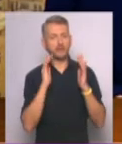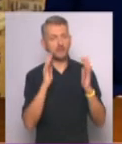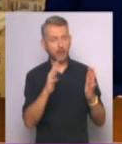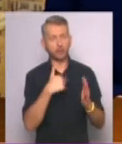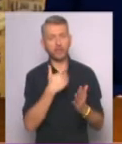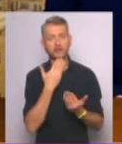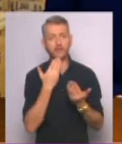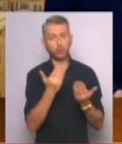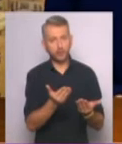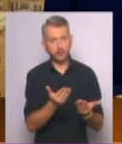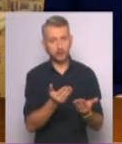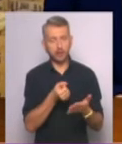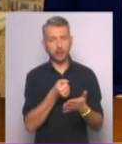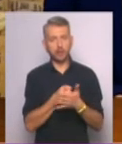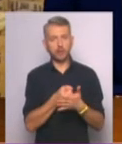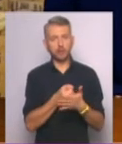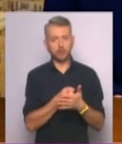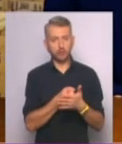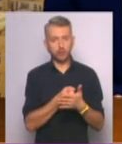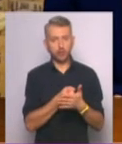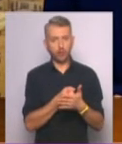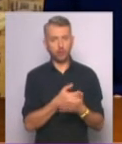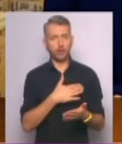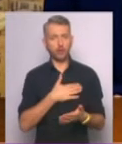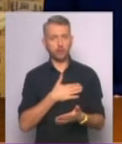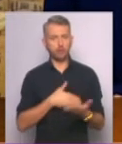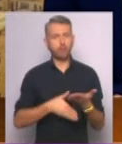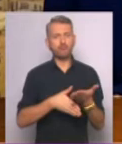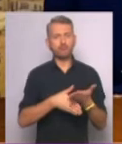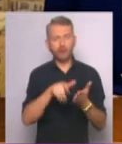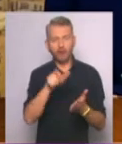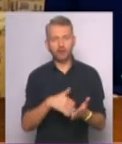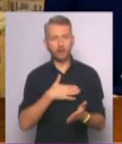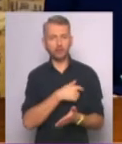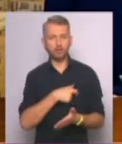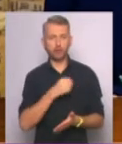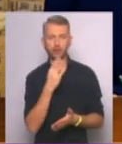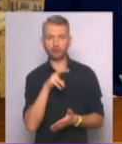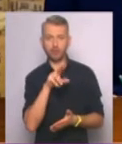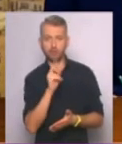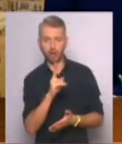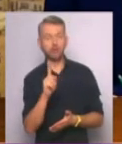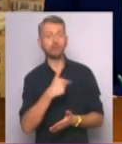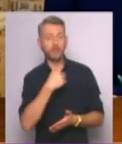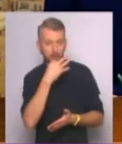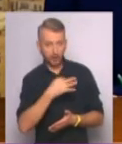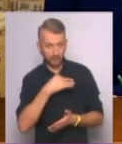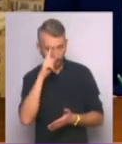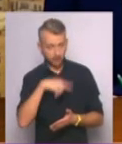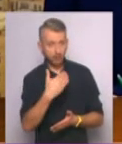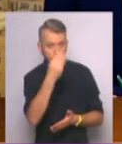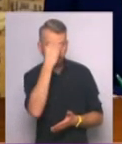звернулася до помічника нашого депутата Алиш Лопат. І ви знаєте, що помічник сказав позицію Алли